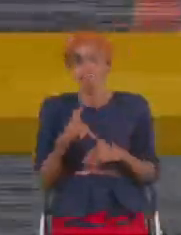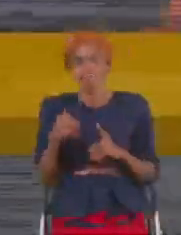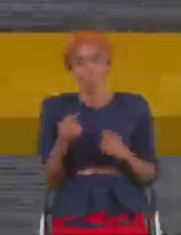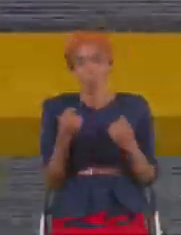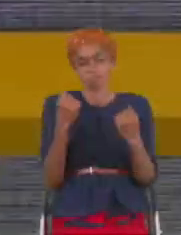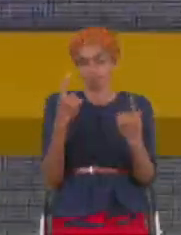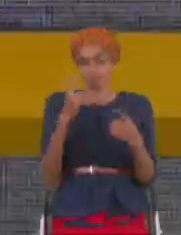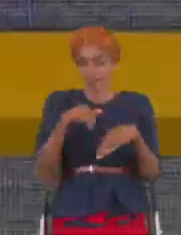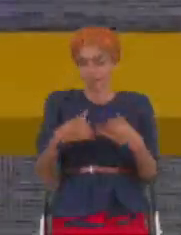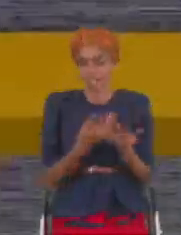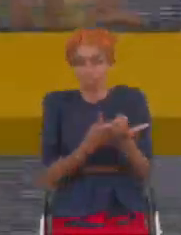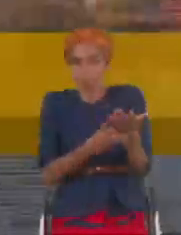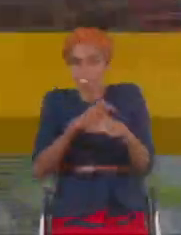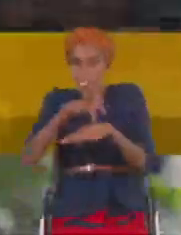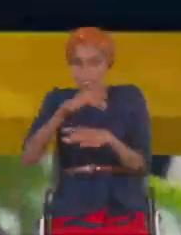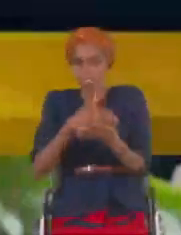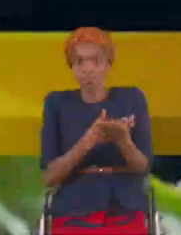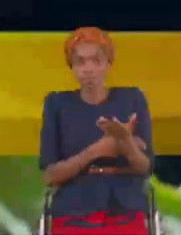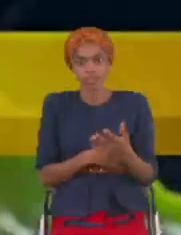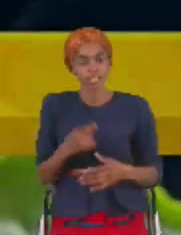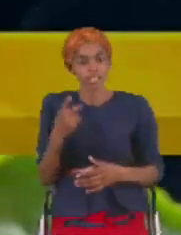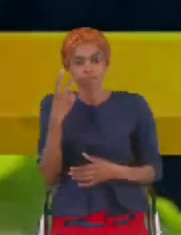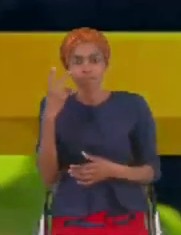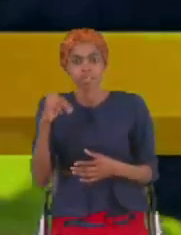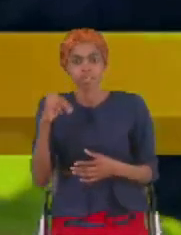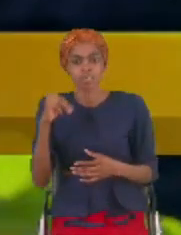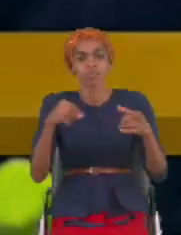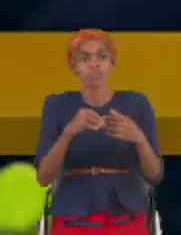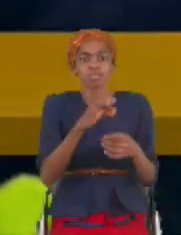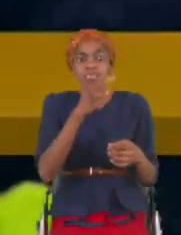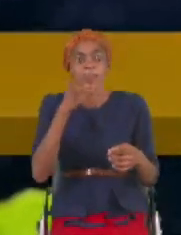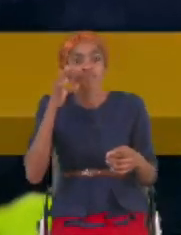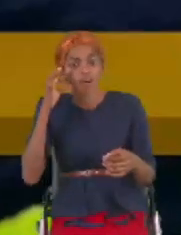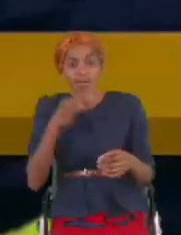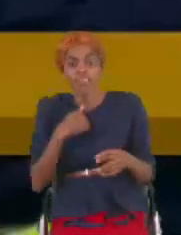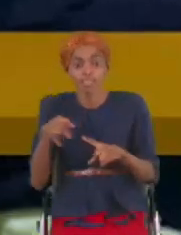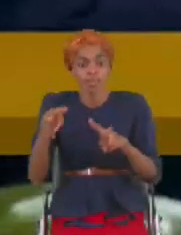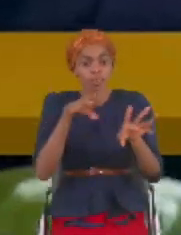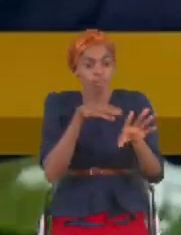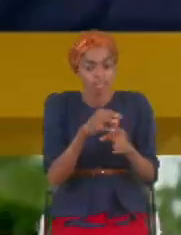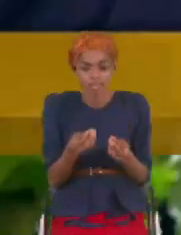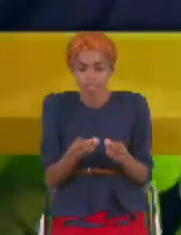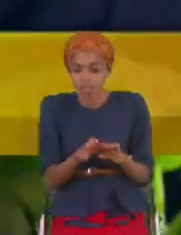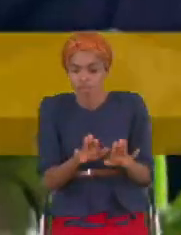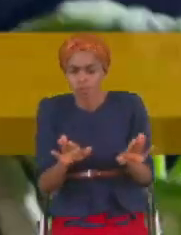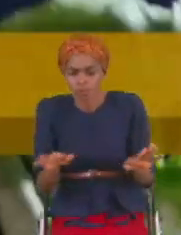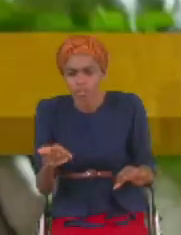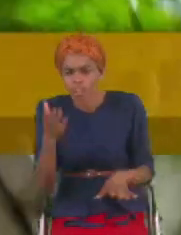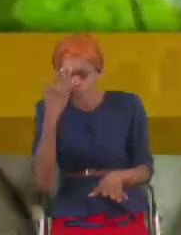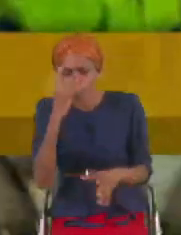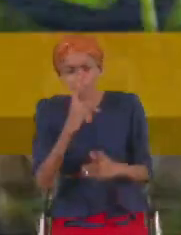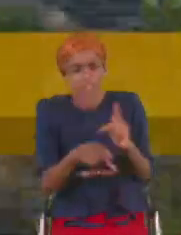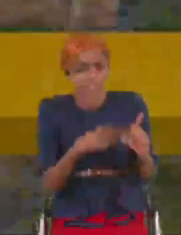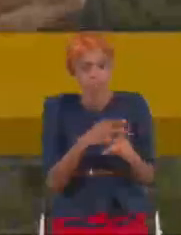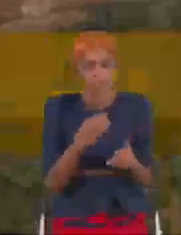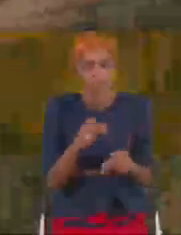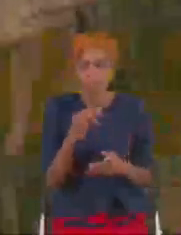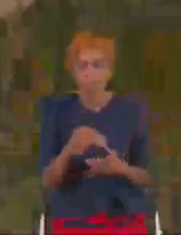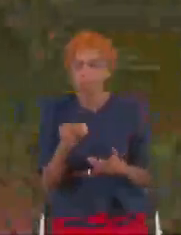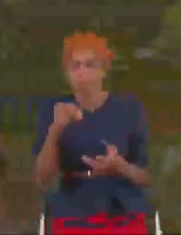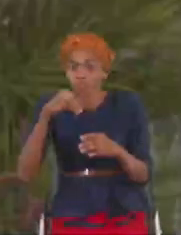est ce que voyant qu'un coach cultivateurs et va au chant et regarde le sol et connaissent le